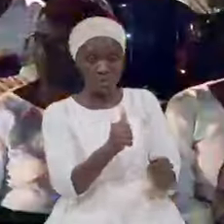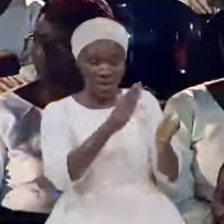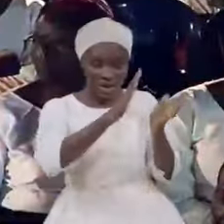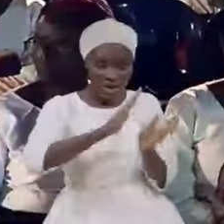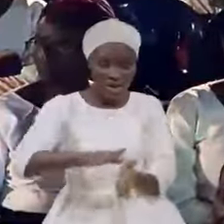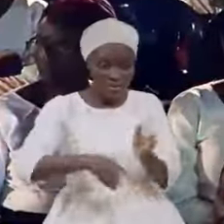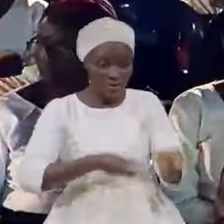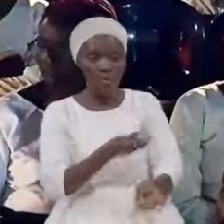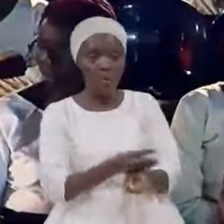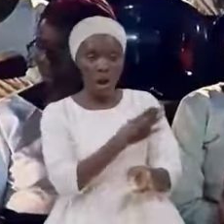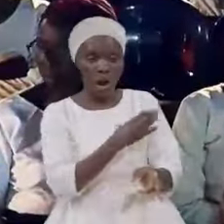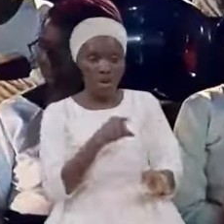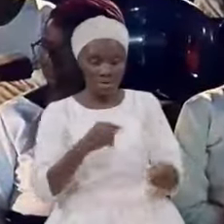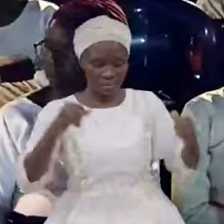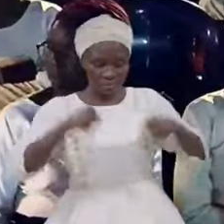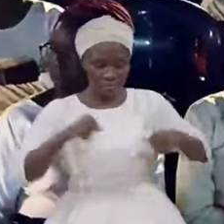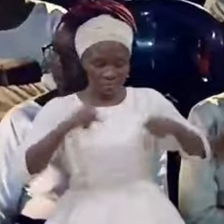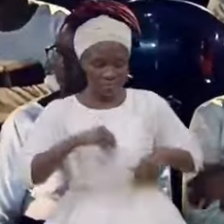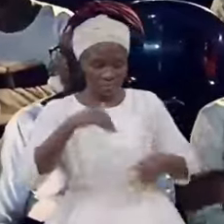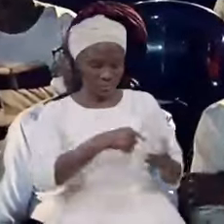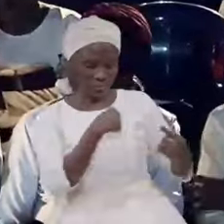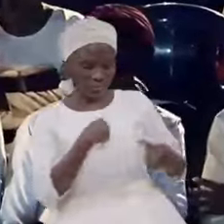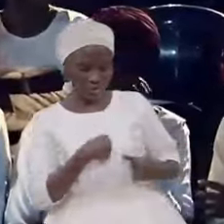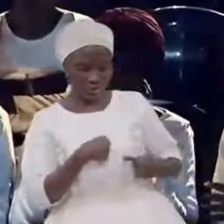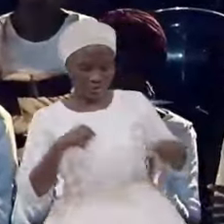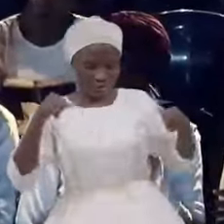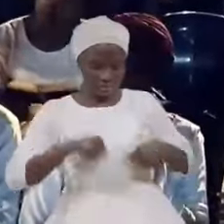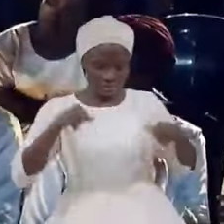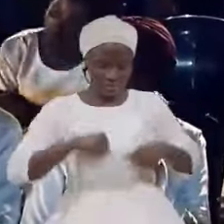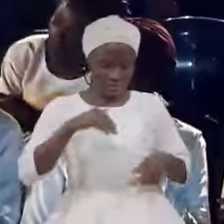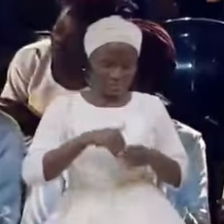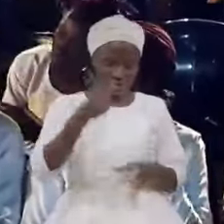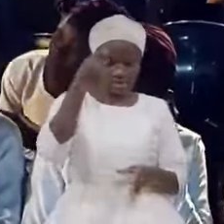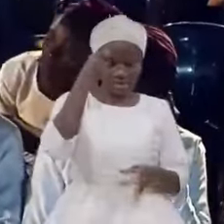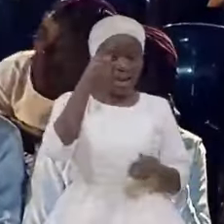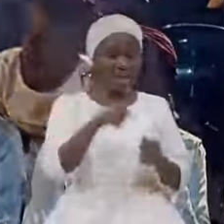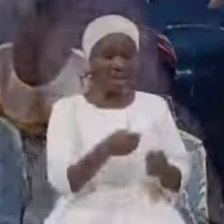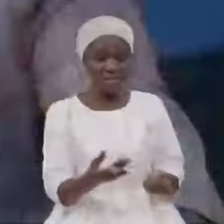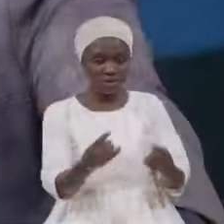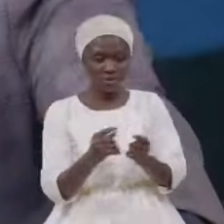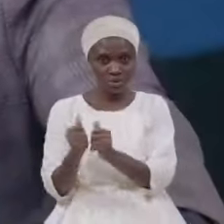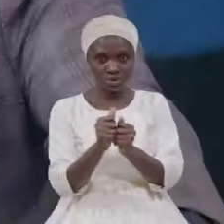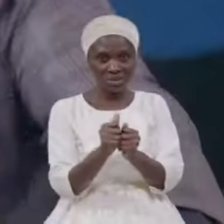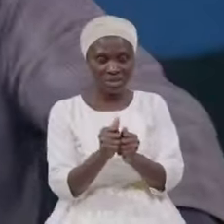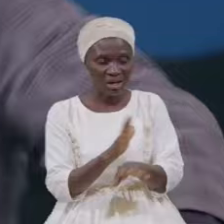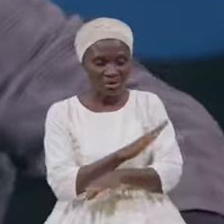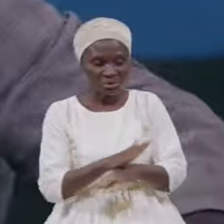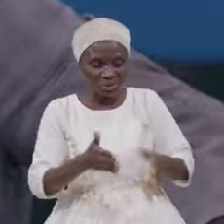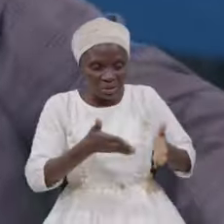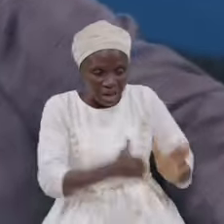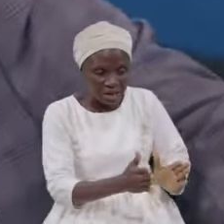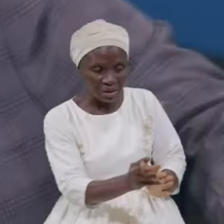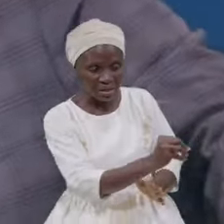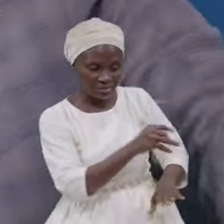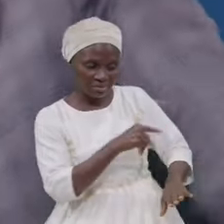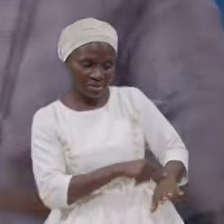pensée, tout ce qui lui arrive ne lui donne pas la chance. Il a joué avec le